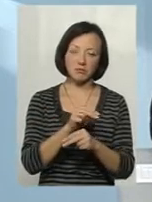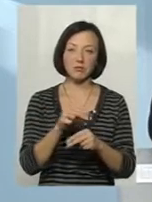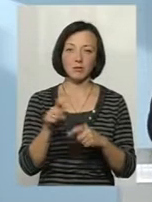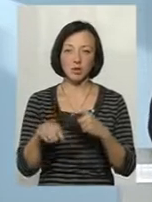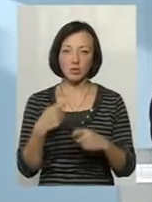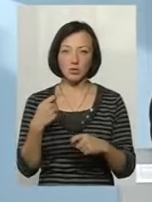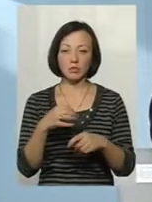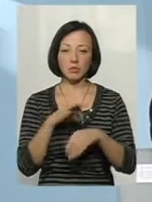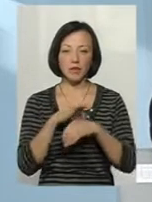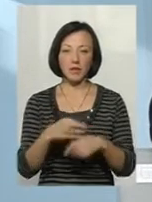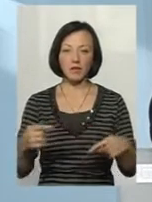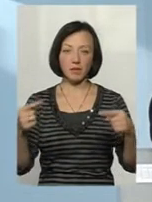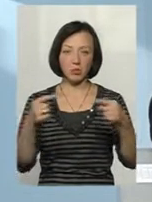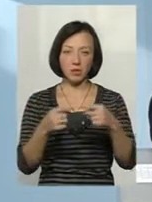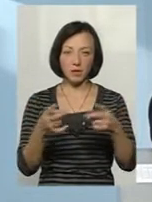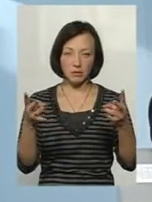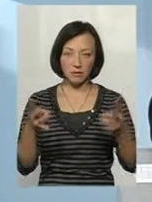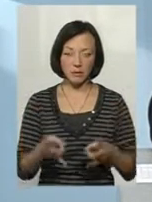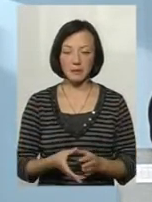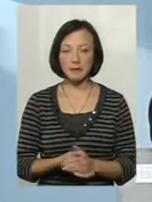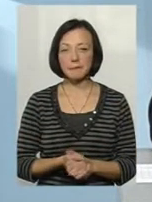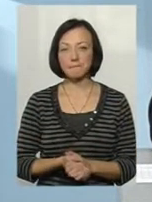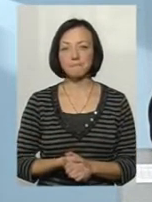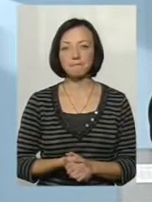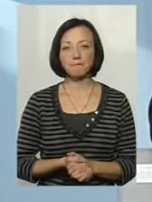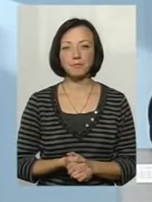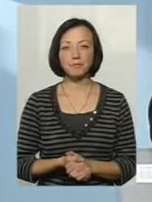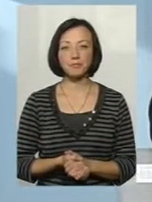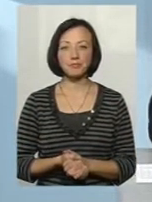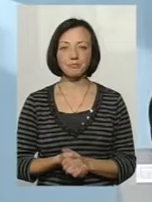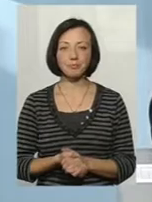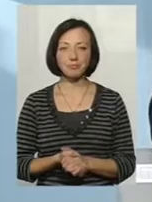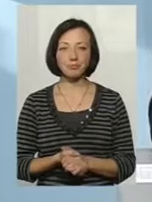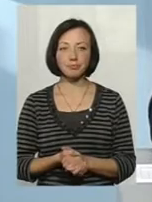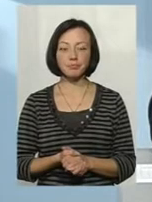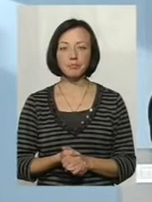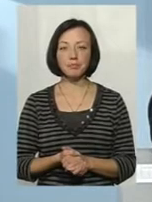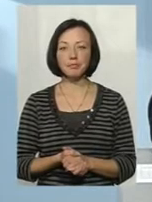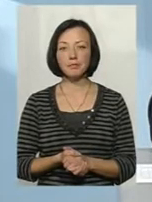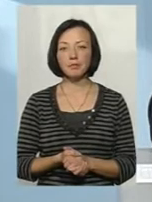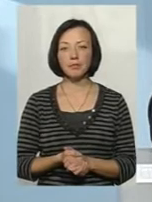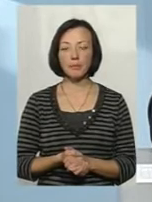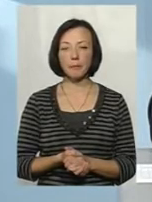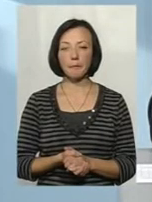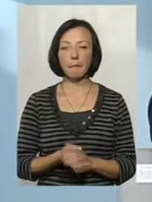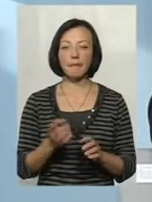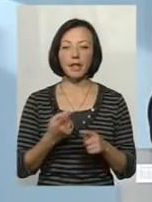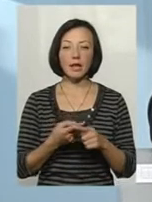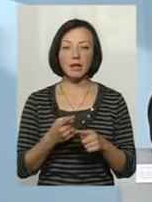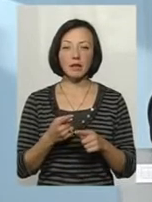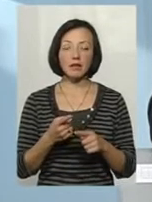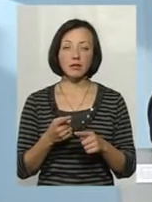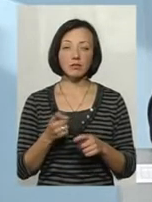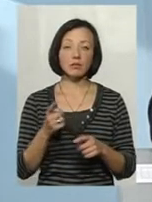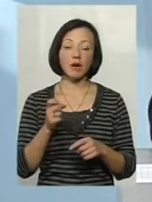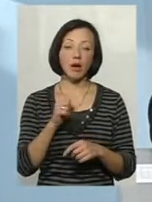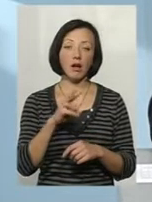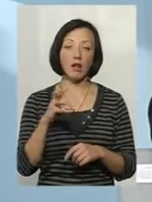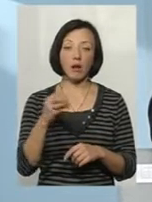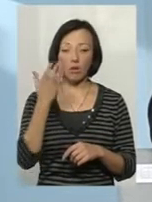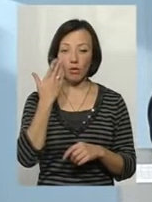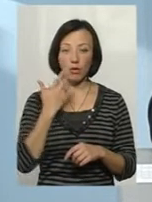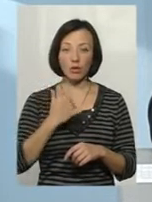порушення, привели в справний стан, у відповідність до вимог норм. І ці прилади пущені, але